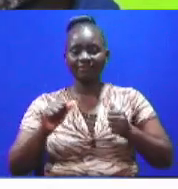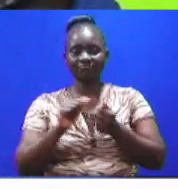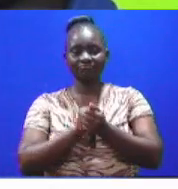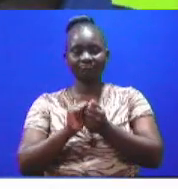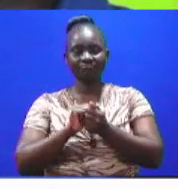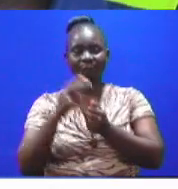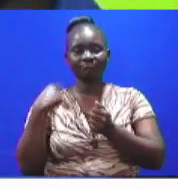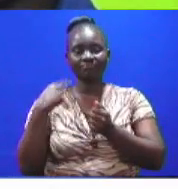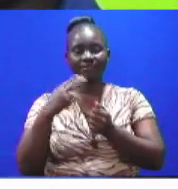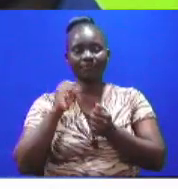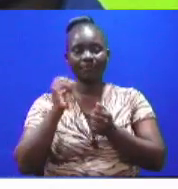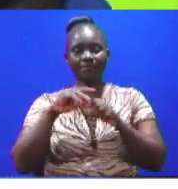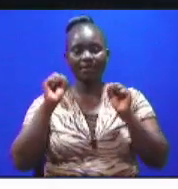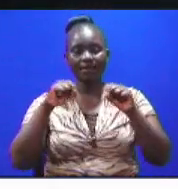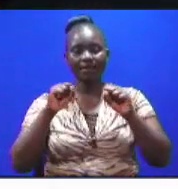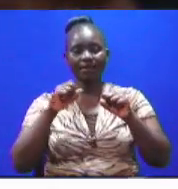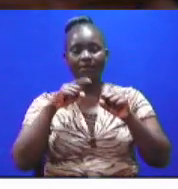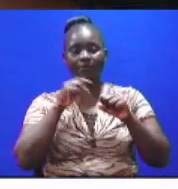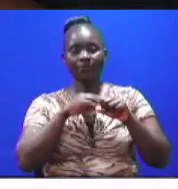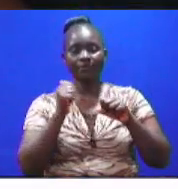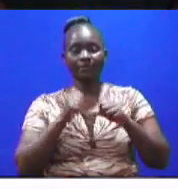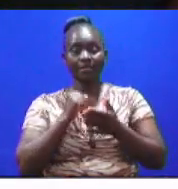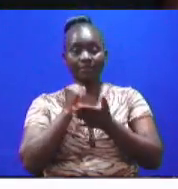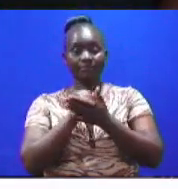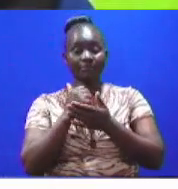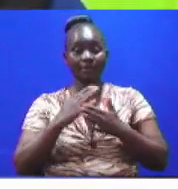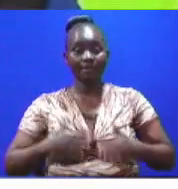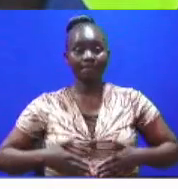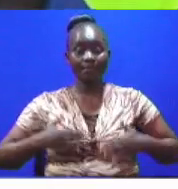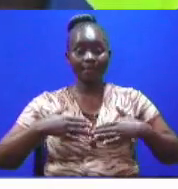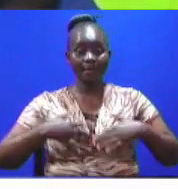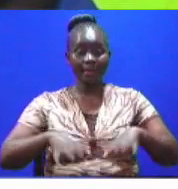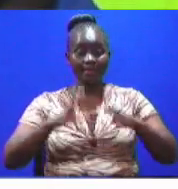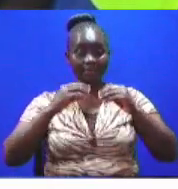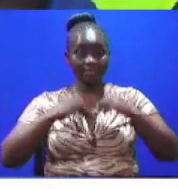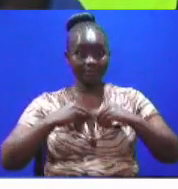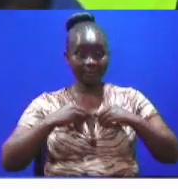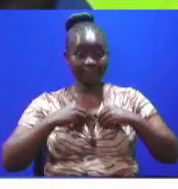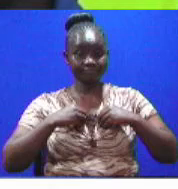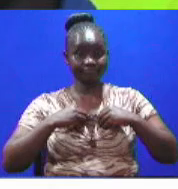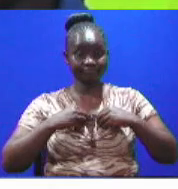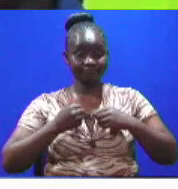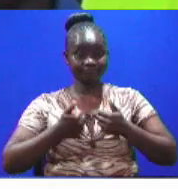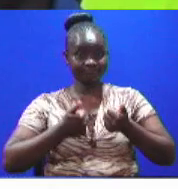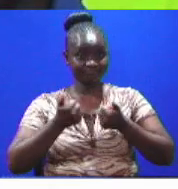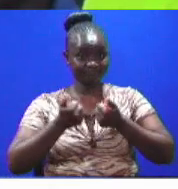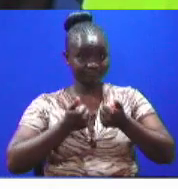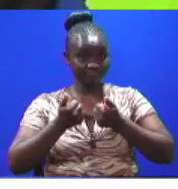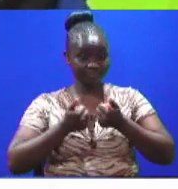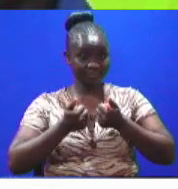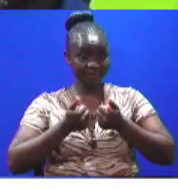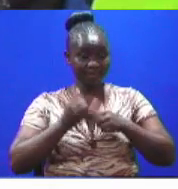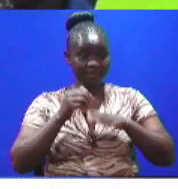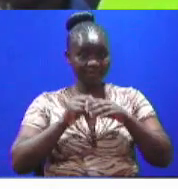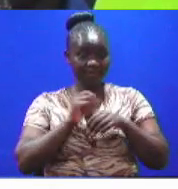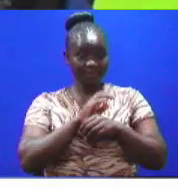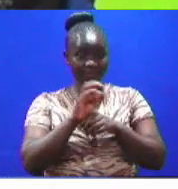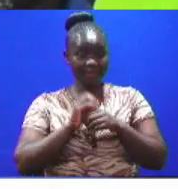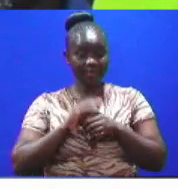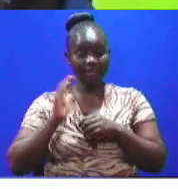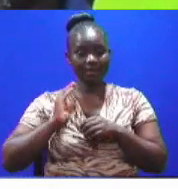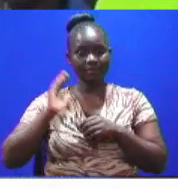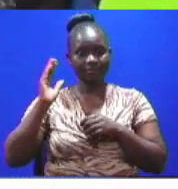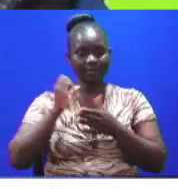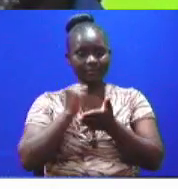iwana na barako, mwana ndi mwaya siura, stage ndi yon siura chukua nchero mwana we skuru ato ke stage yeyo, stage yeyo toko rangiria barai wechi we stage